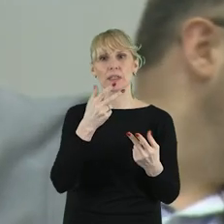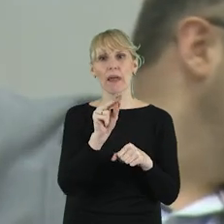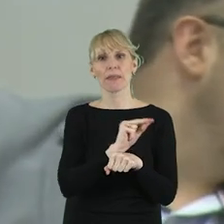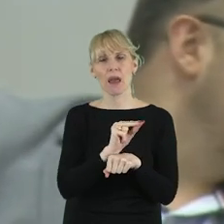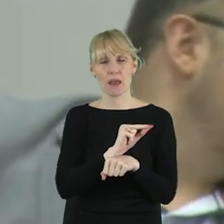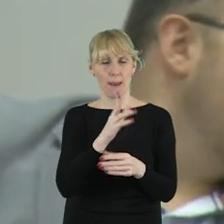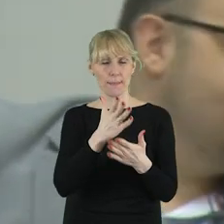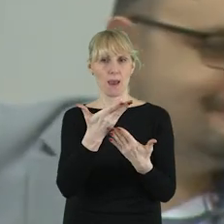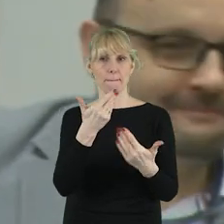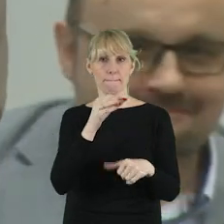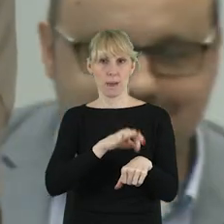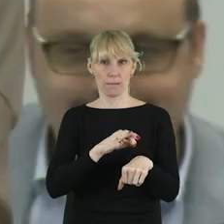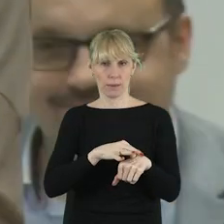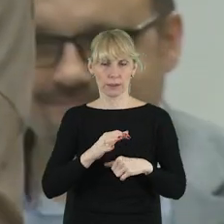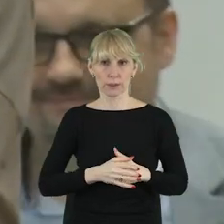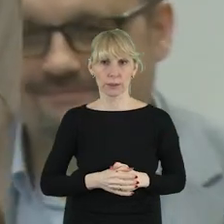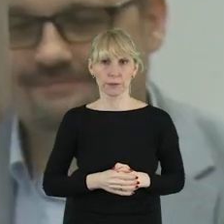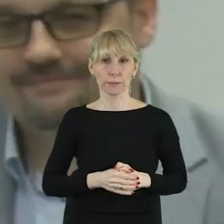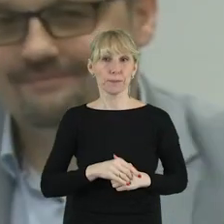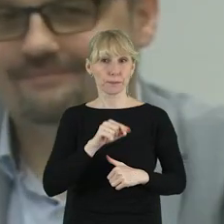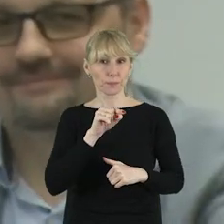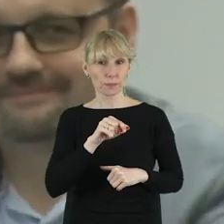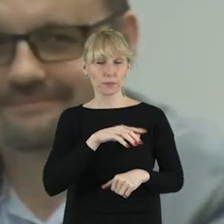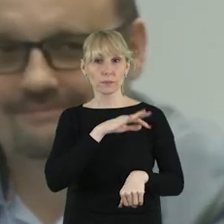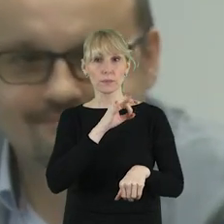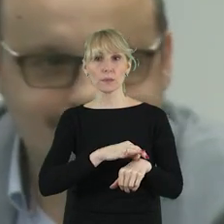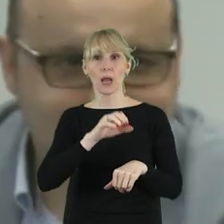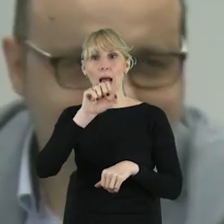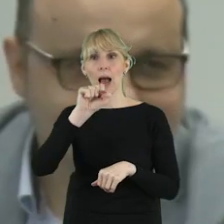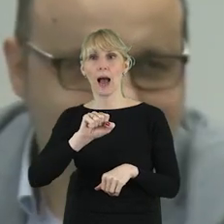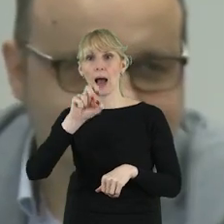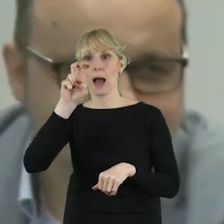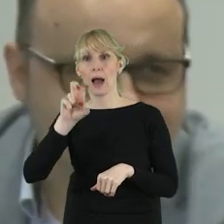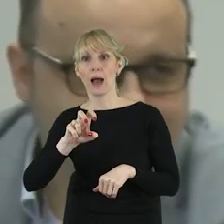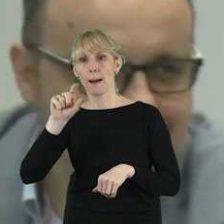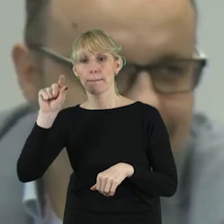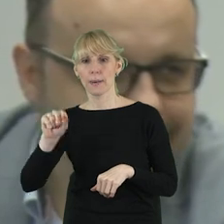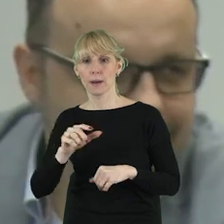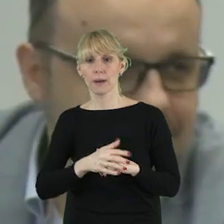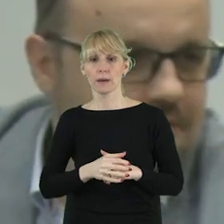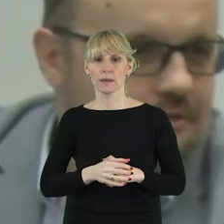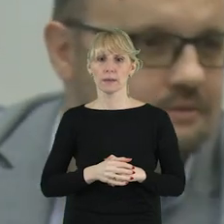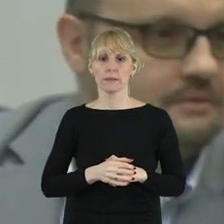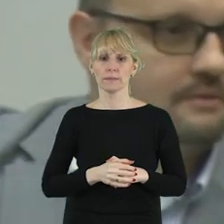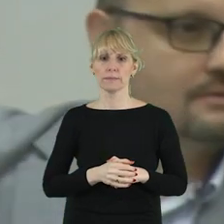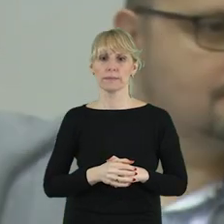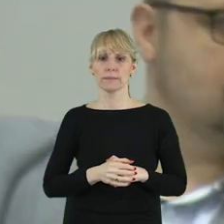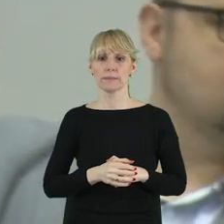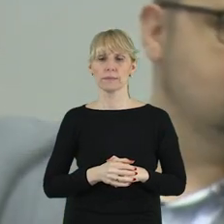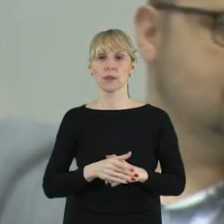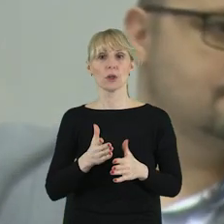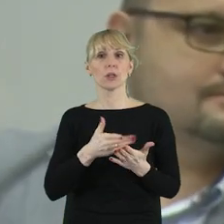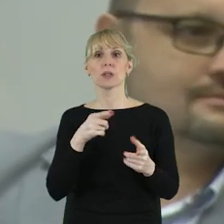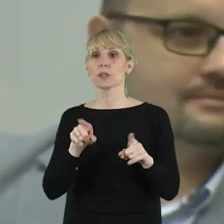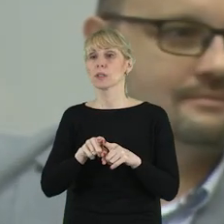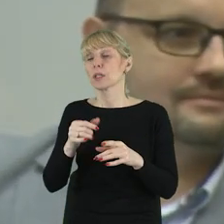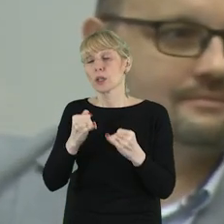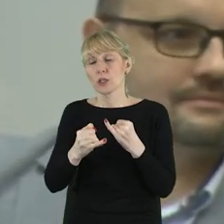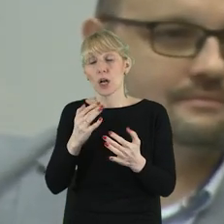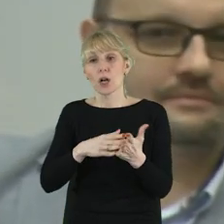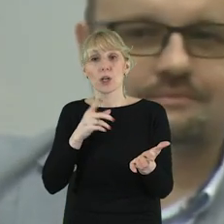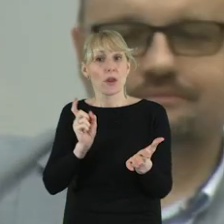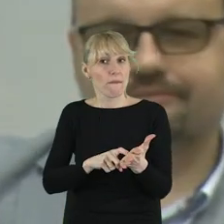z AHP czy z NAFIS-u, o ile wymagają intensywnej opieki po pobycie właśnie w NAFIS-ie.